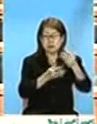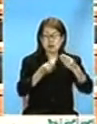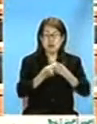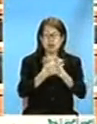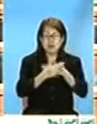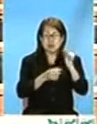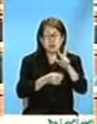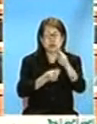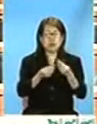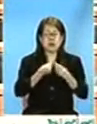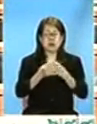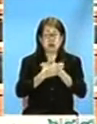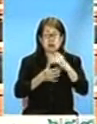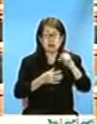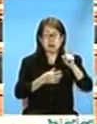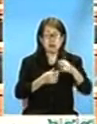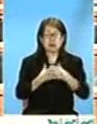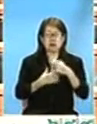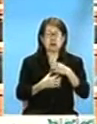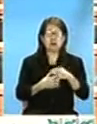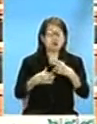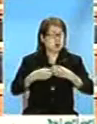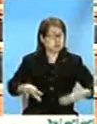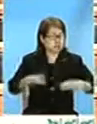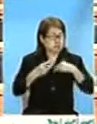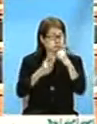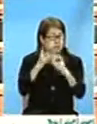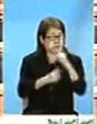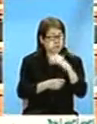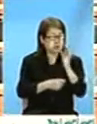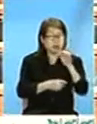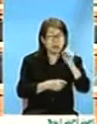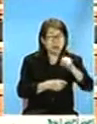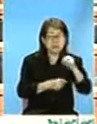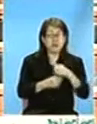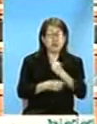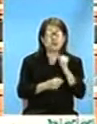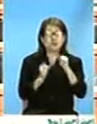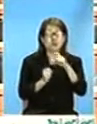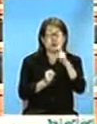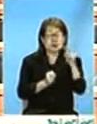รักต้องการที่จะอยู่รอดปลอดภัยรักตัวกลัวตาย